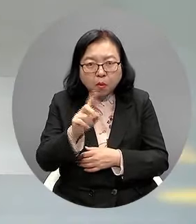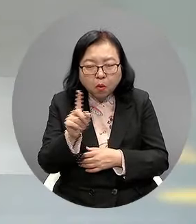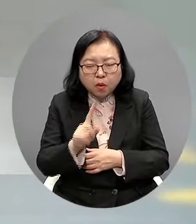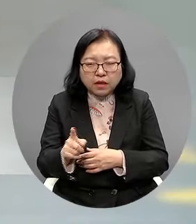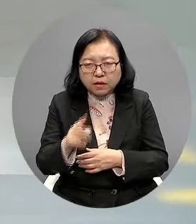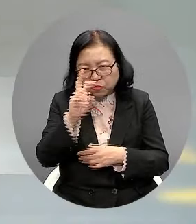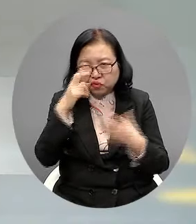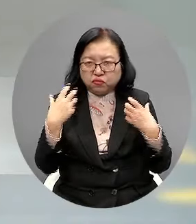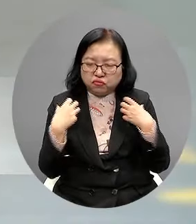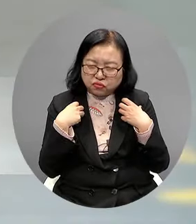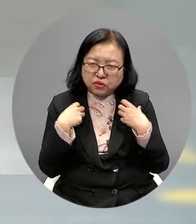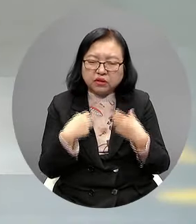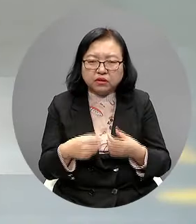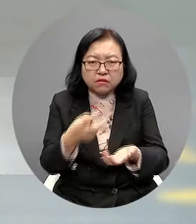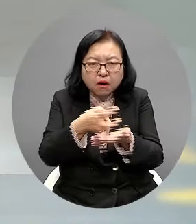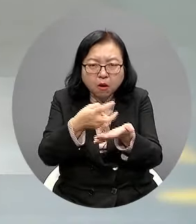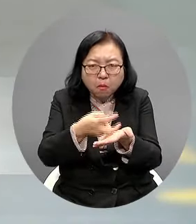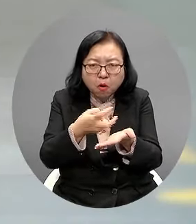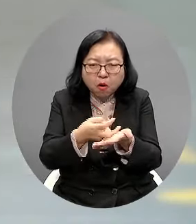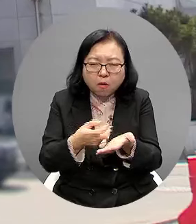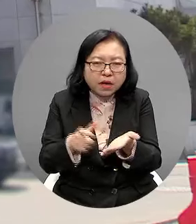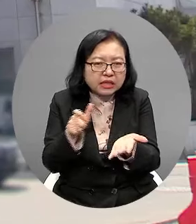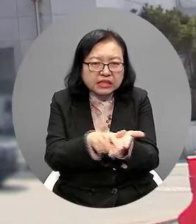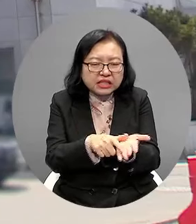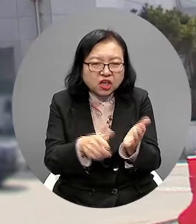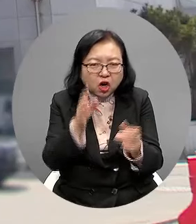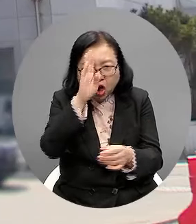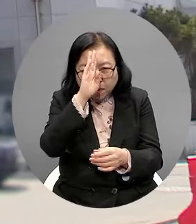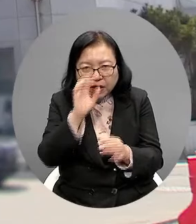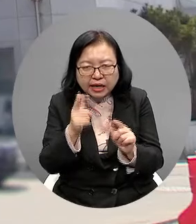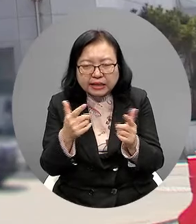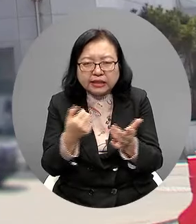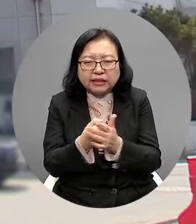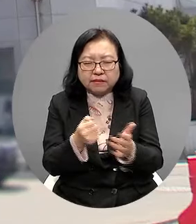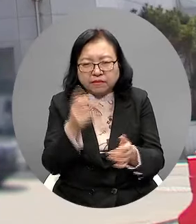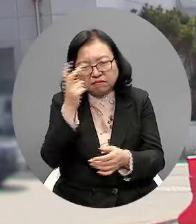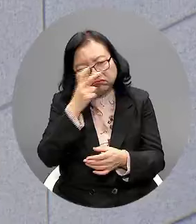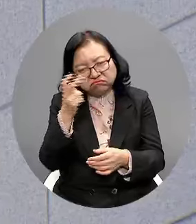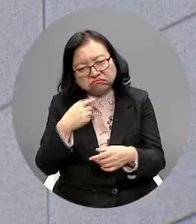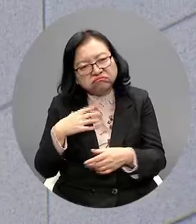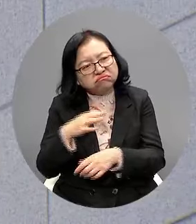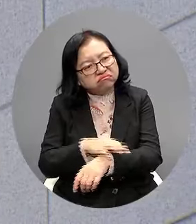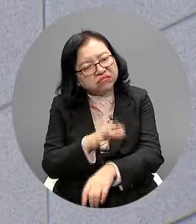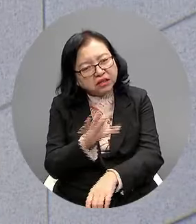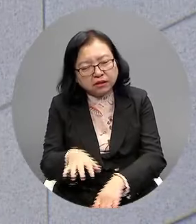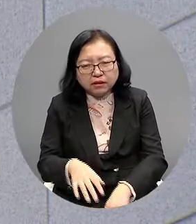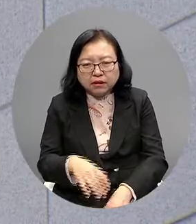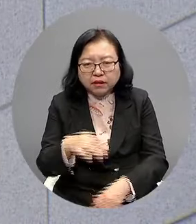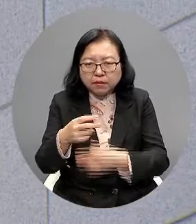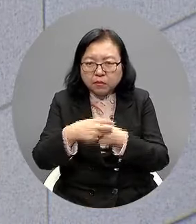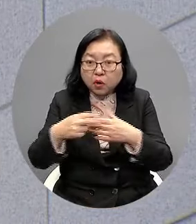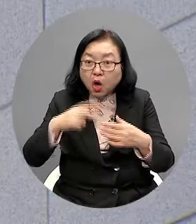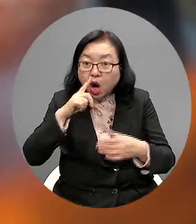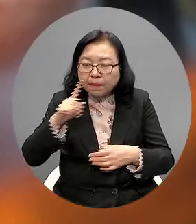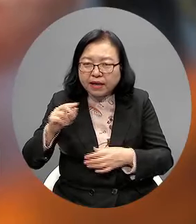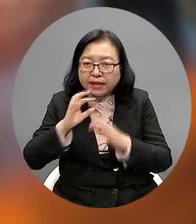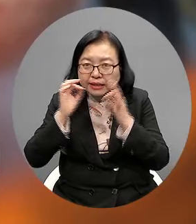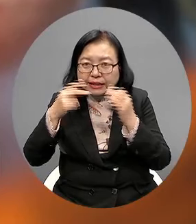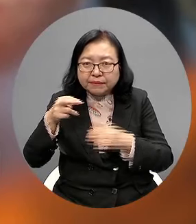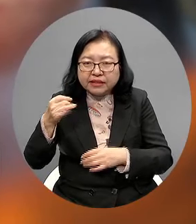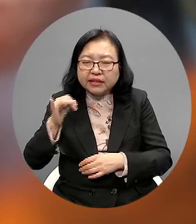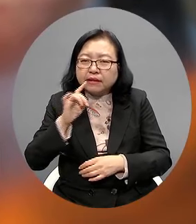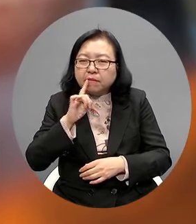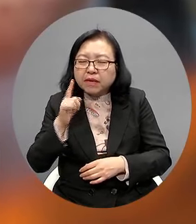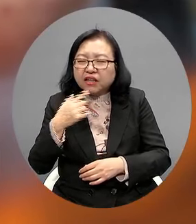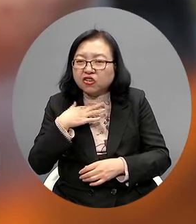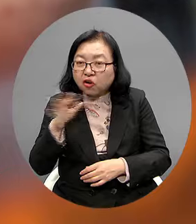이유로 제대로 관리하지 않고 있습니다 병원측은 땀로 진단한 적이 없고 환자들을 격리해 치료와 방역을